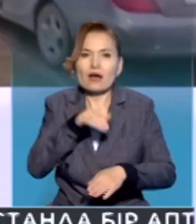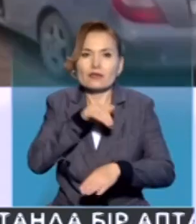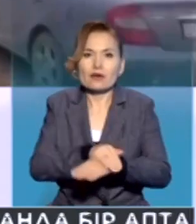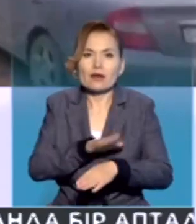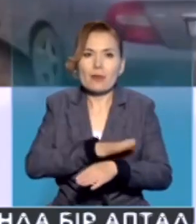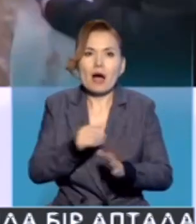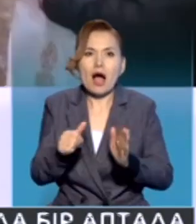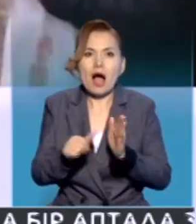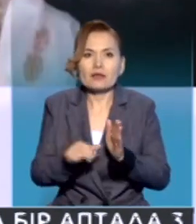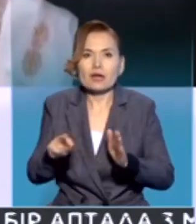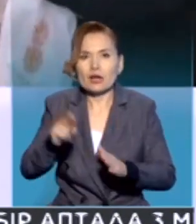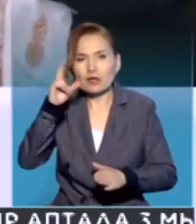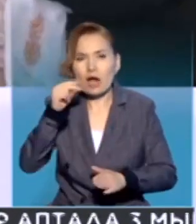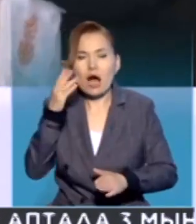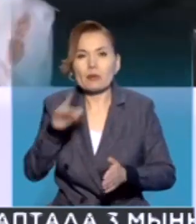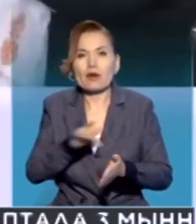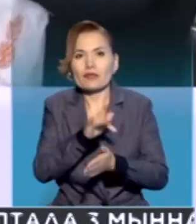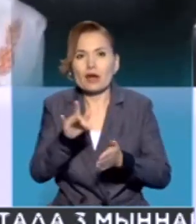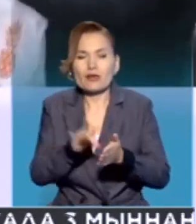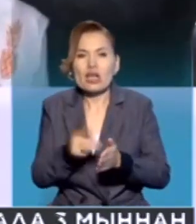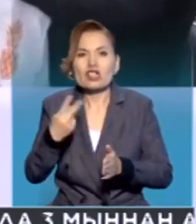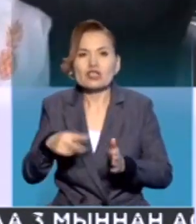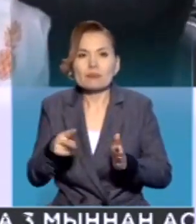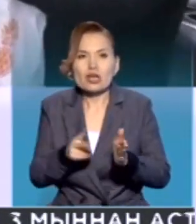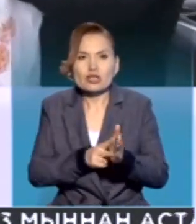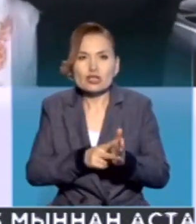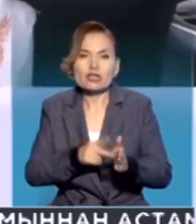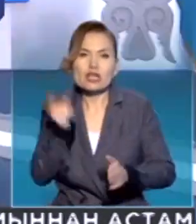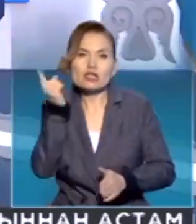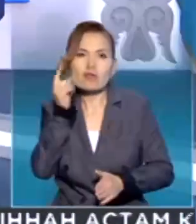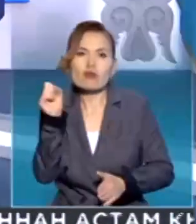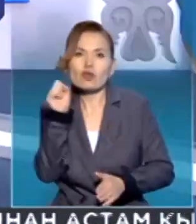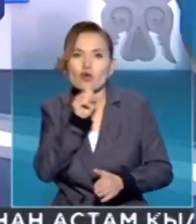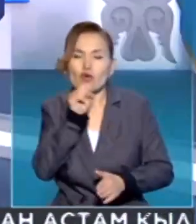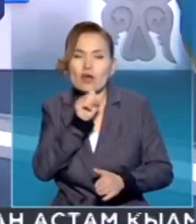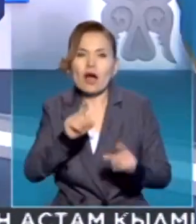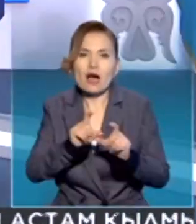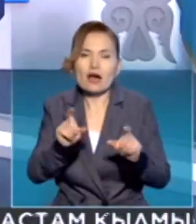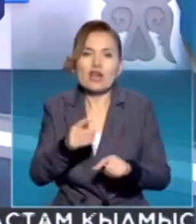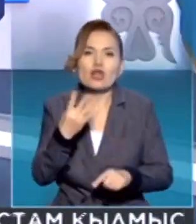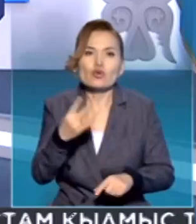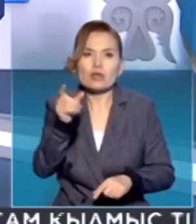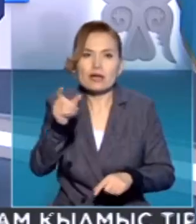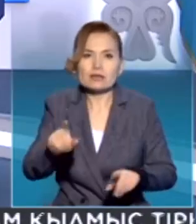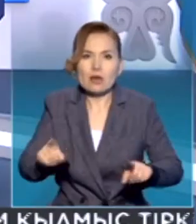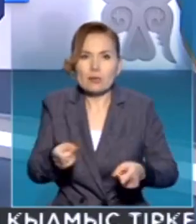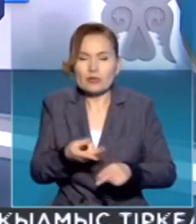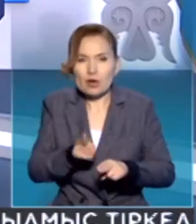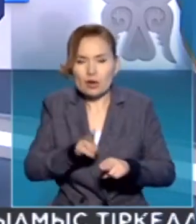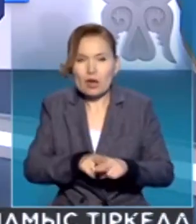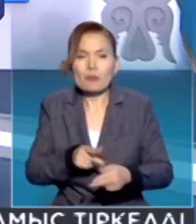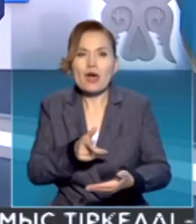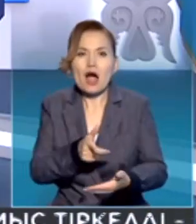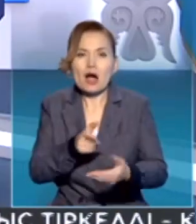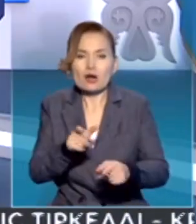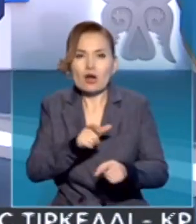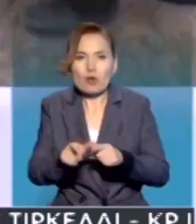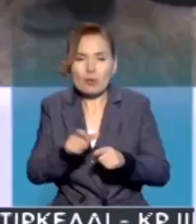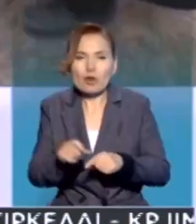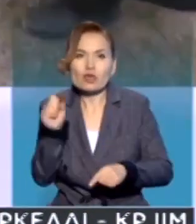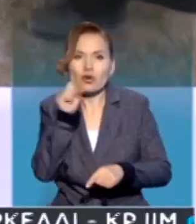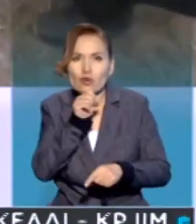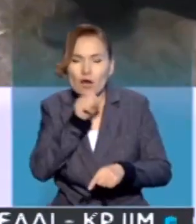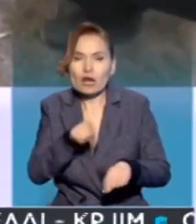Алматы қаласында 27 ұялы телефонды ұрлаған 4 азамат ұсталды. Сондай қолды болған қару-жарақты анықтау жұмыстары да жалғасып